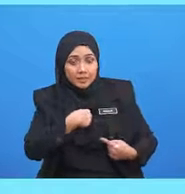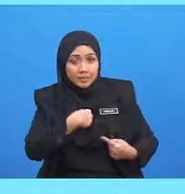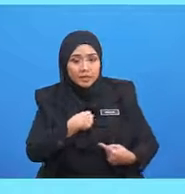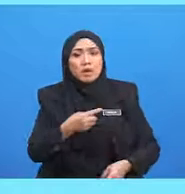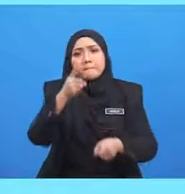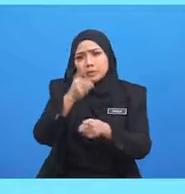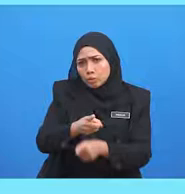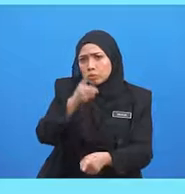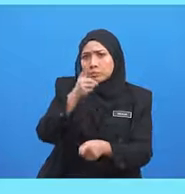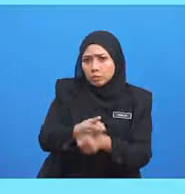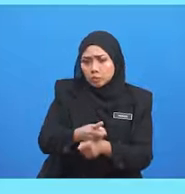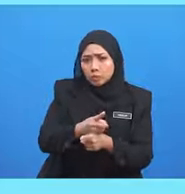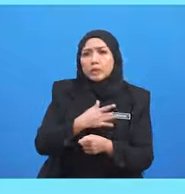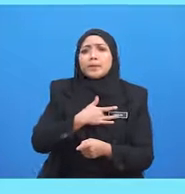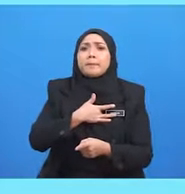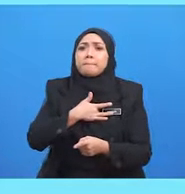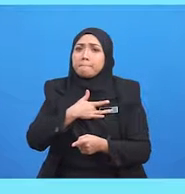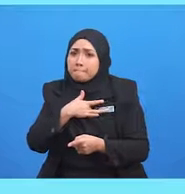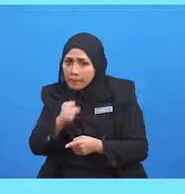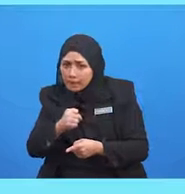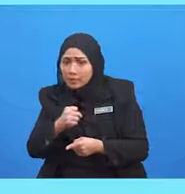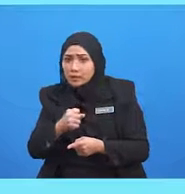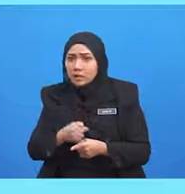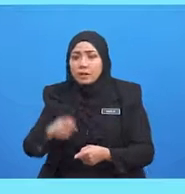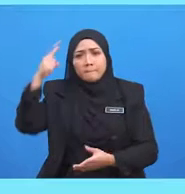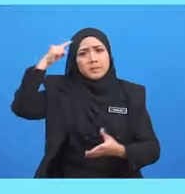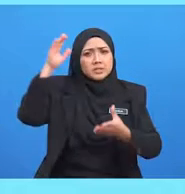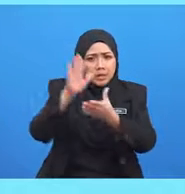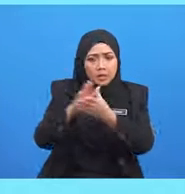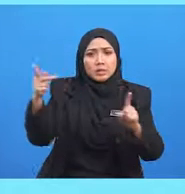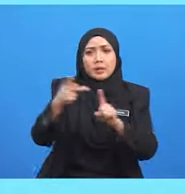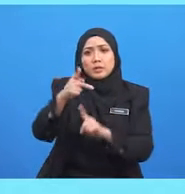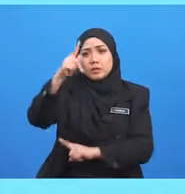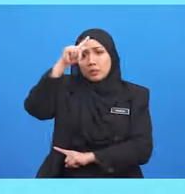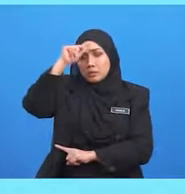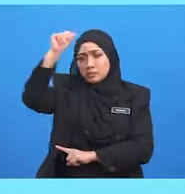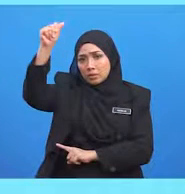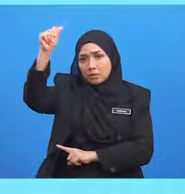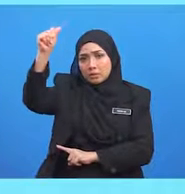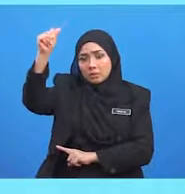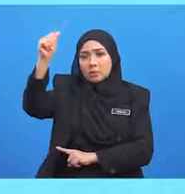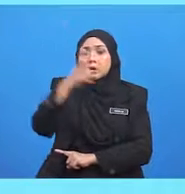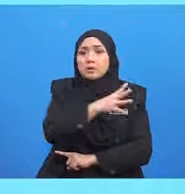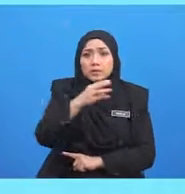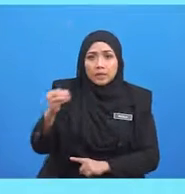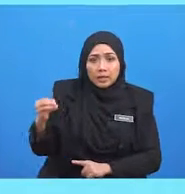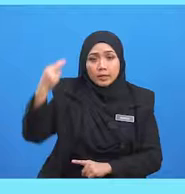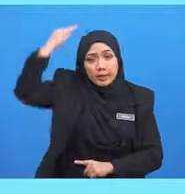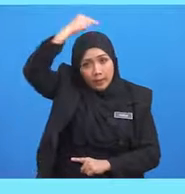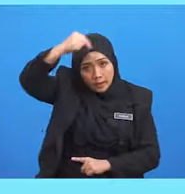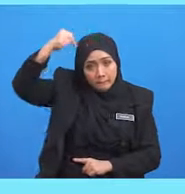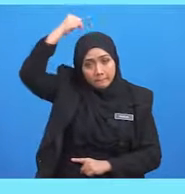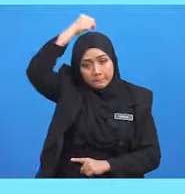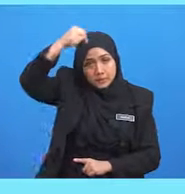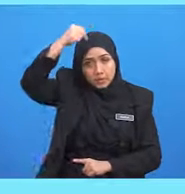yang kita betul-betul beriman dan percaya kepada Allah Subhanahu wa taala dan